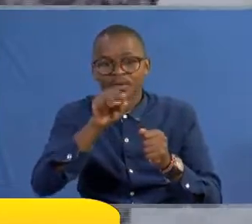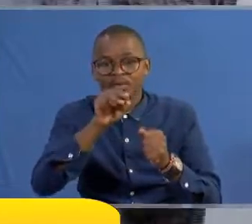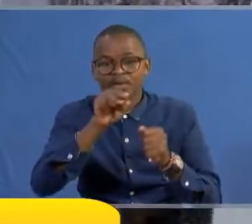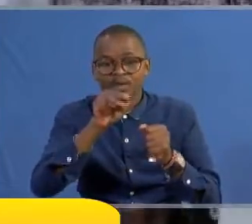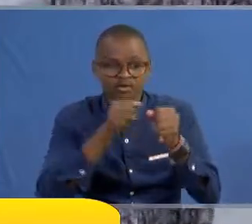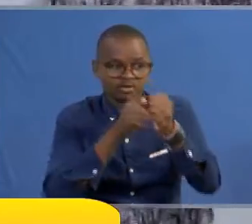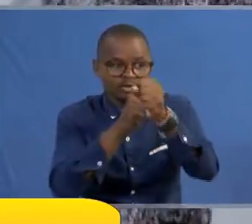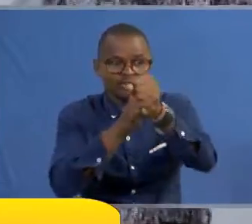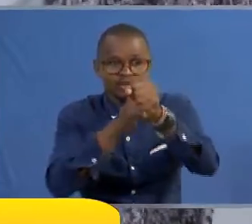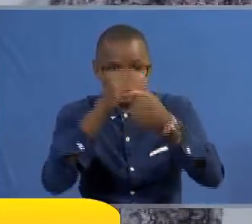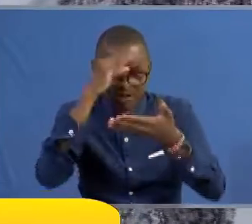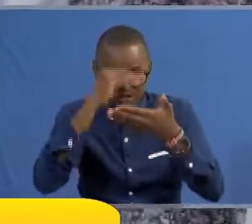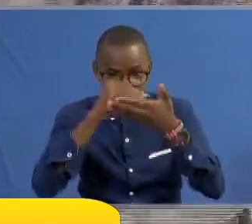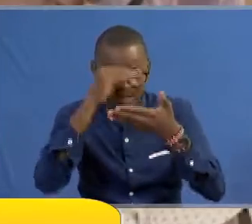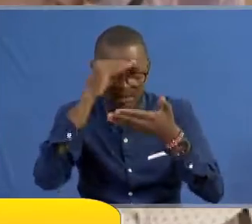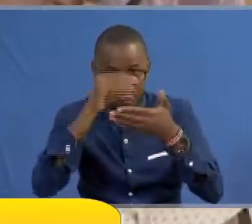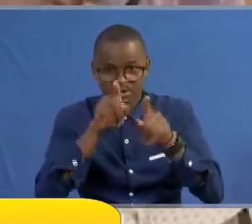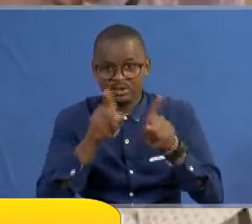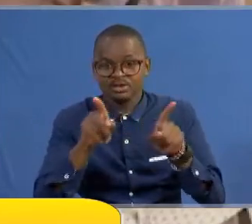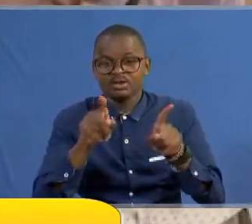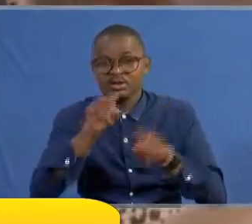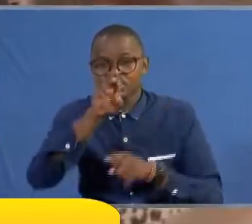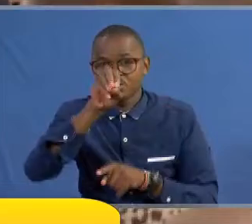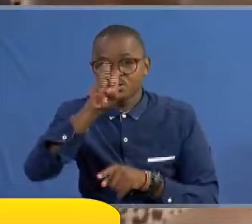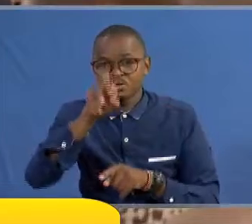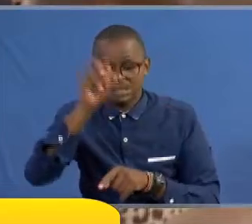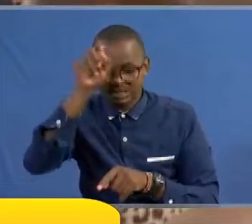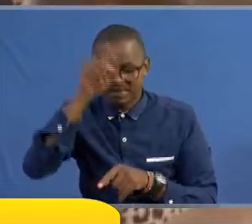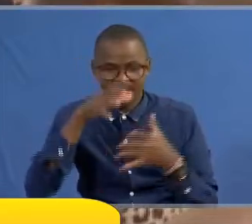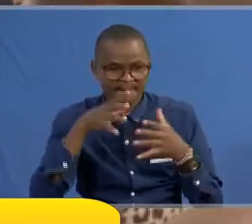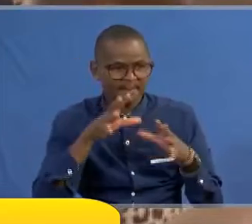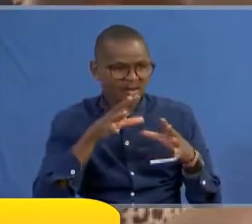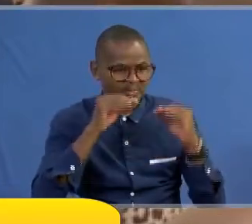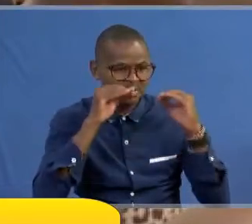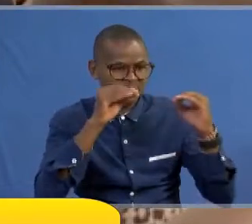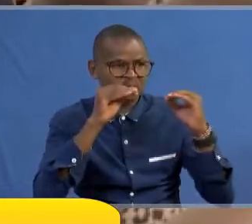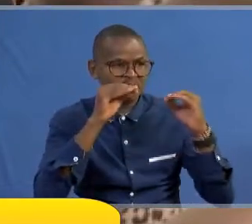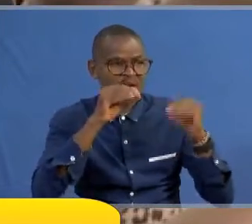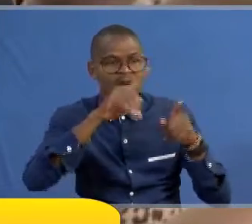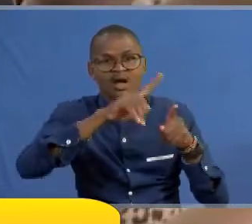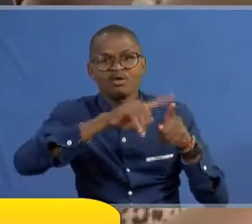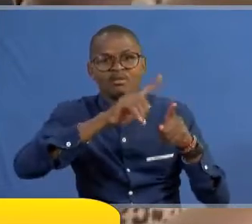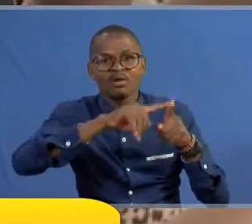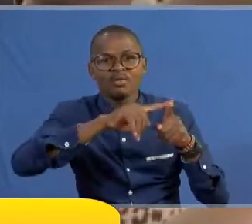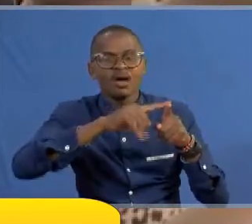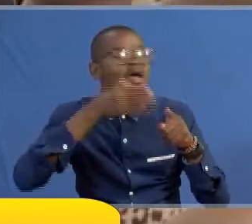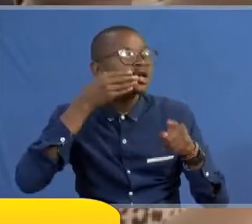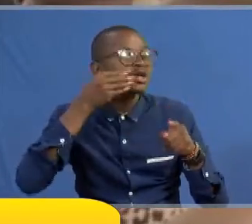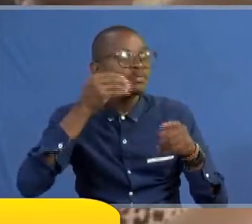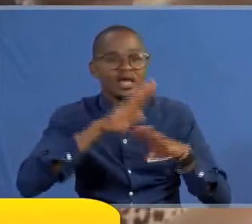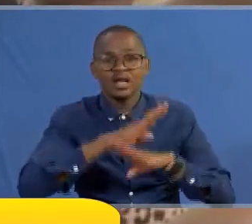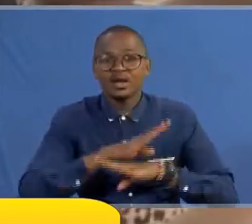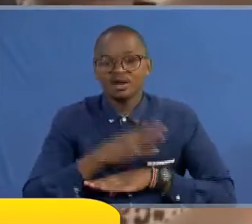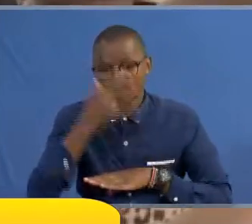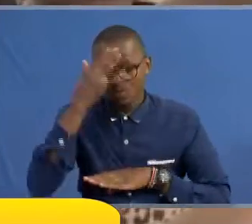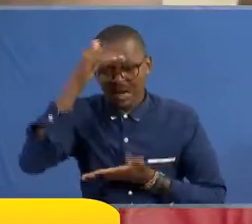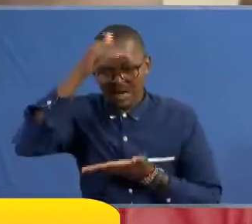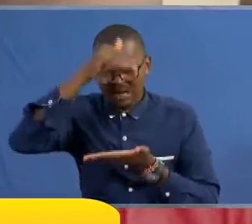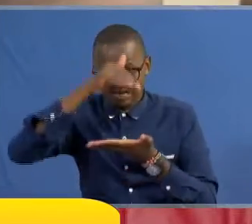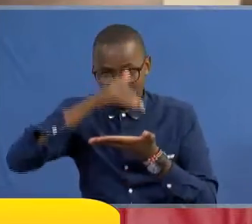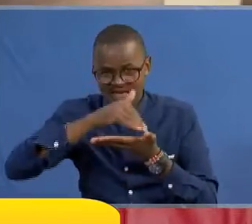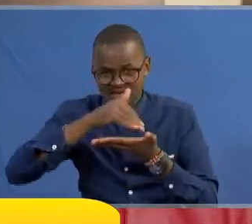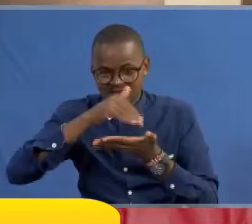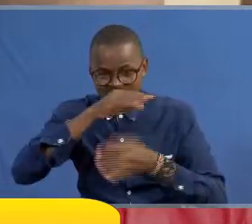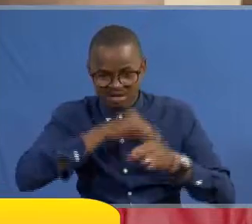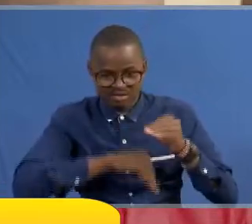za kufadhili masomo. Kulingana na Omari, ni sharti watu wafunzwe na kuongeza ujuzi wa kutosha ili kupunguza